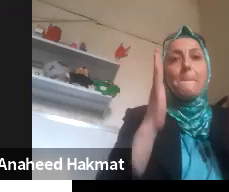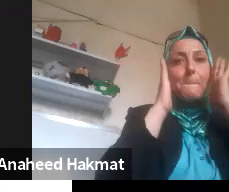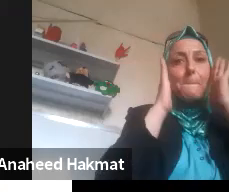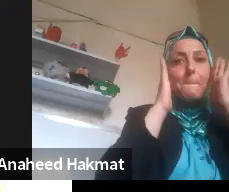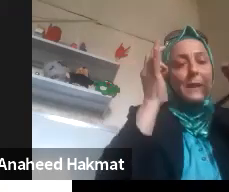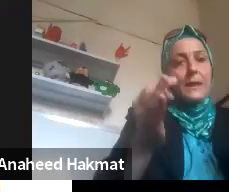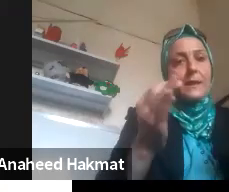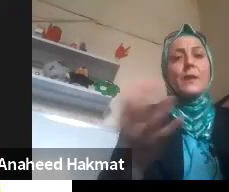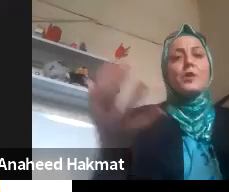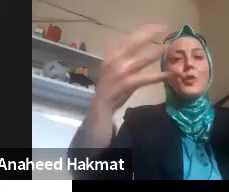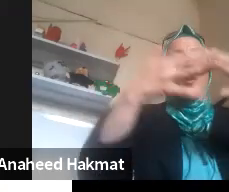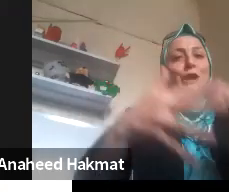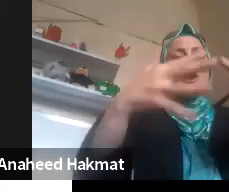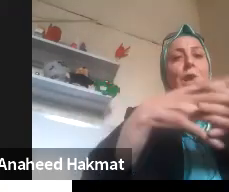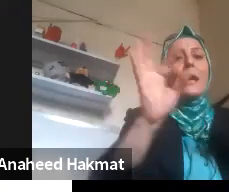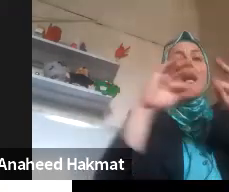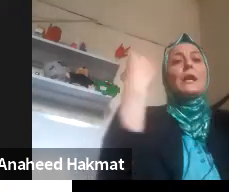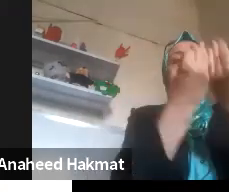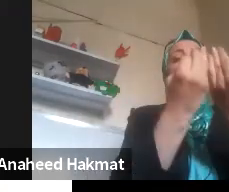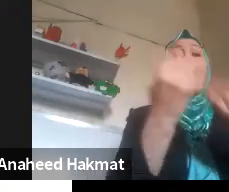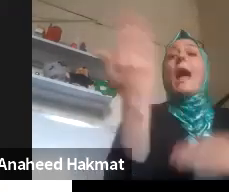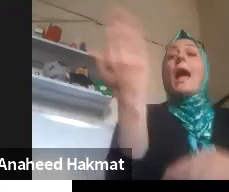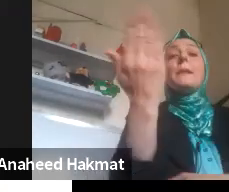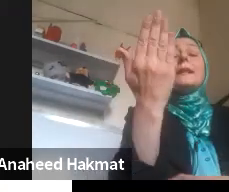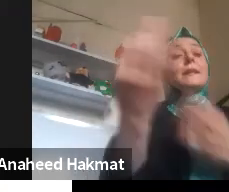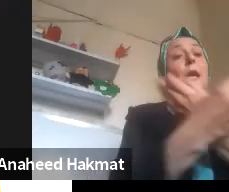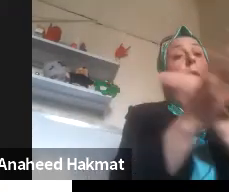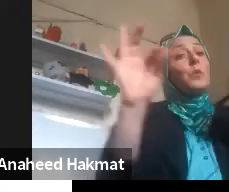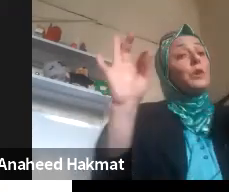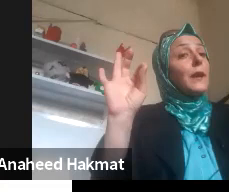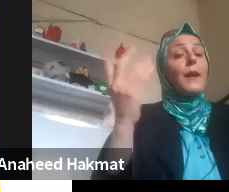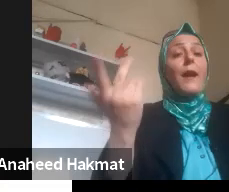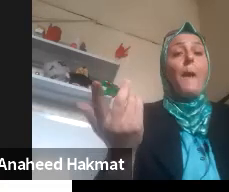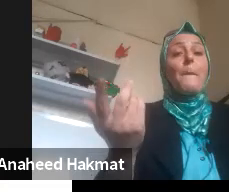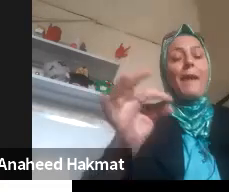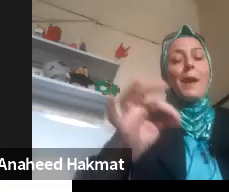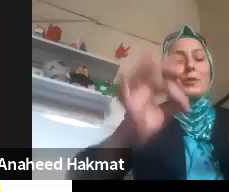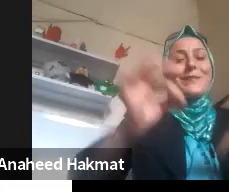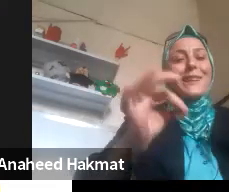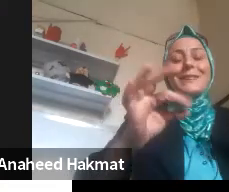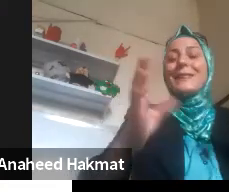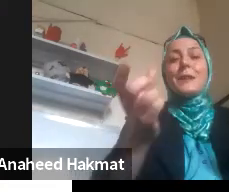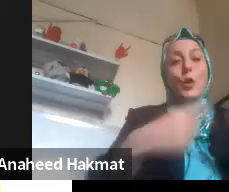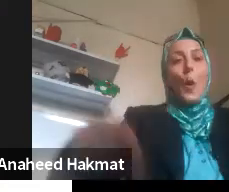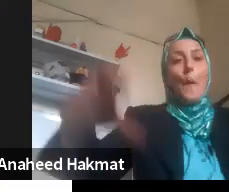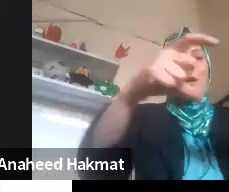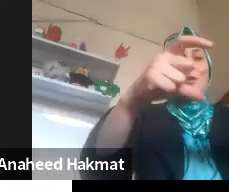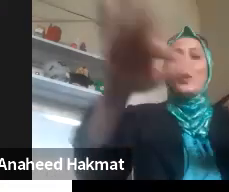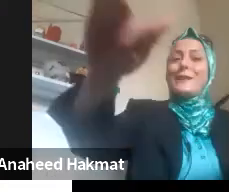المجتمع المدرسي كاملاً، اللي هم الأطفال والشباب في التخطيط لحملة العودة للمدارس.